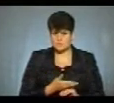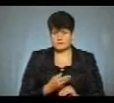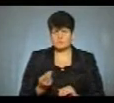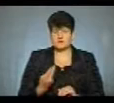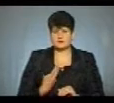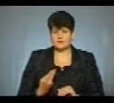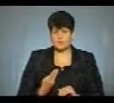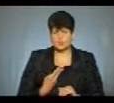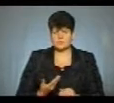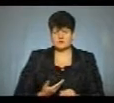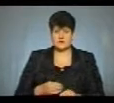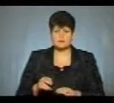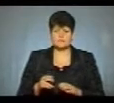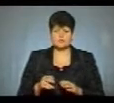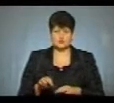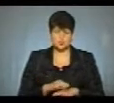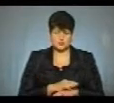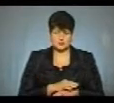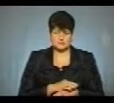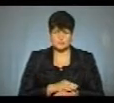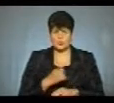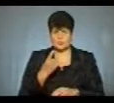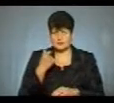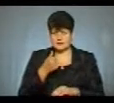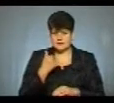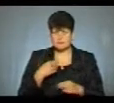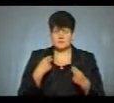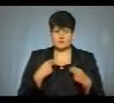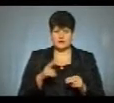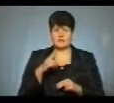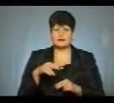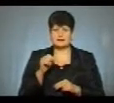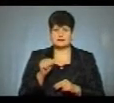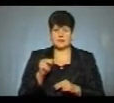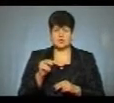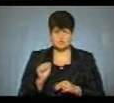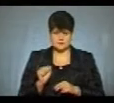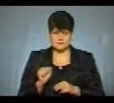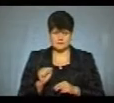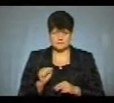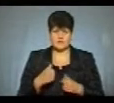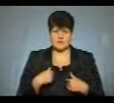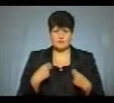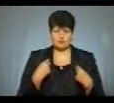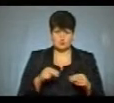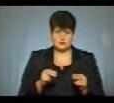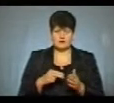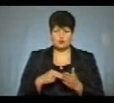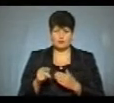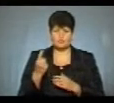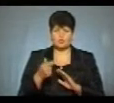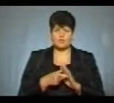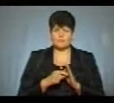вдвоє проживаємо з дружиною. Рік часу ми продали дачу туди, що я продав і купив